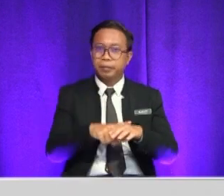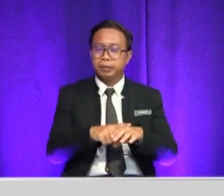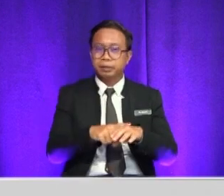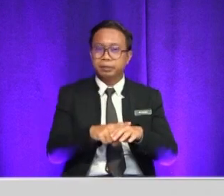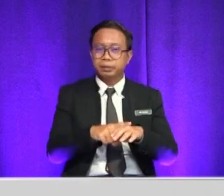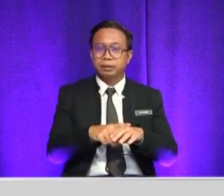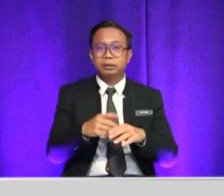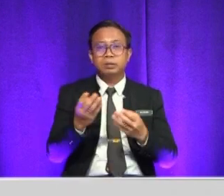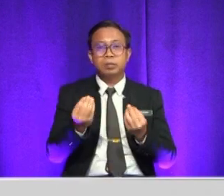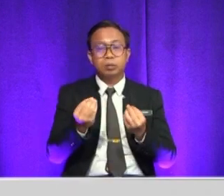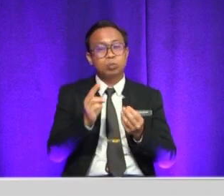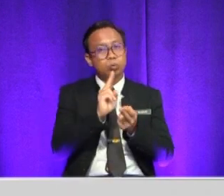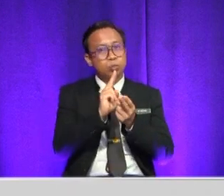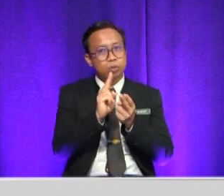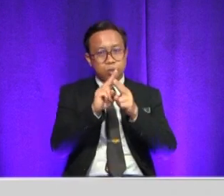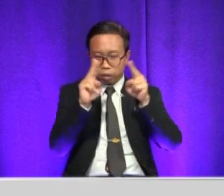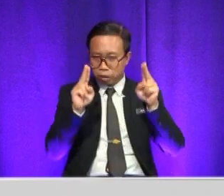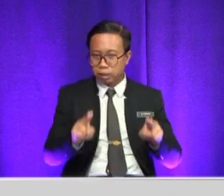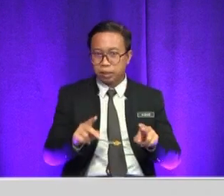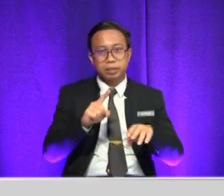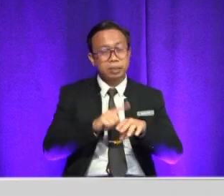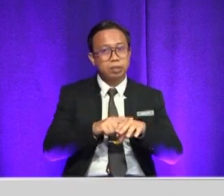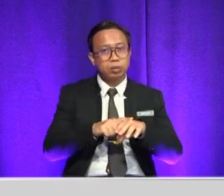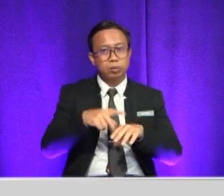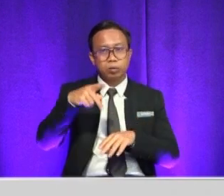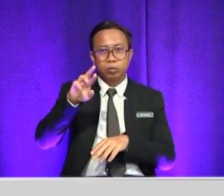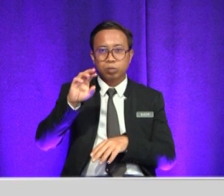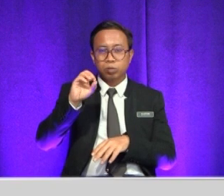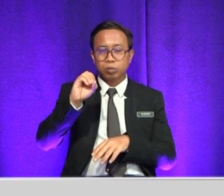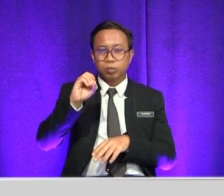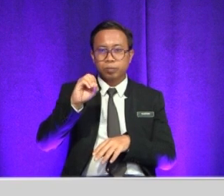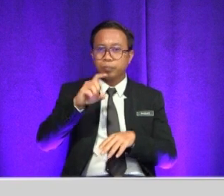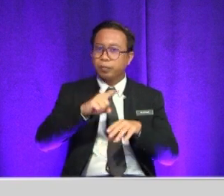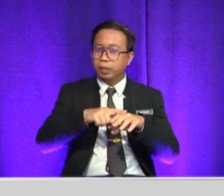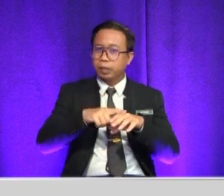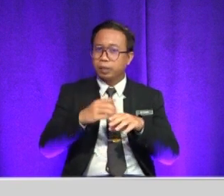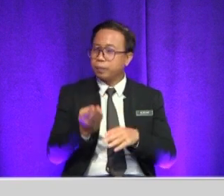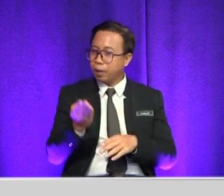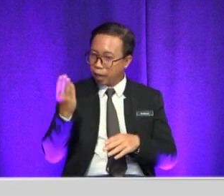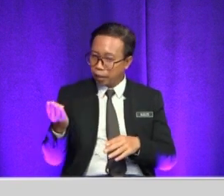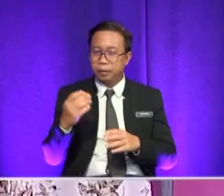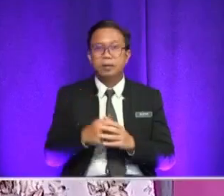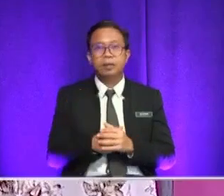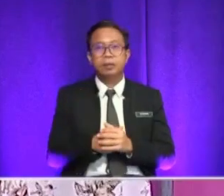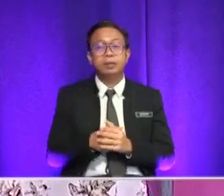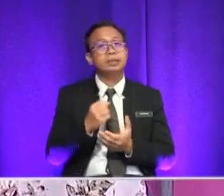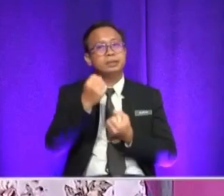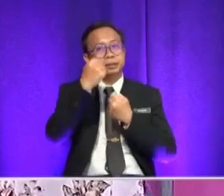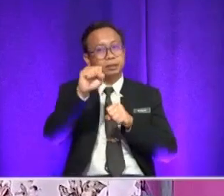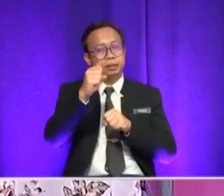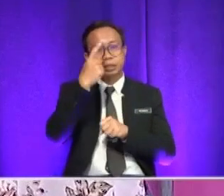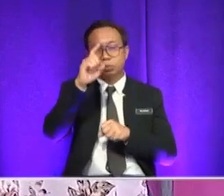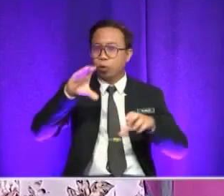diuji. Kata kunci adalah sentuhkan prop pada komponen. Maknanya meter pelbagai dah bersedia untuk